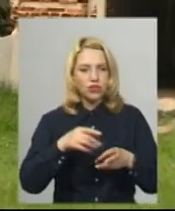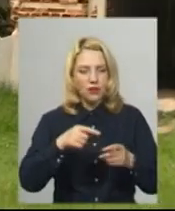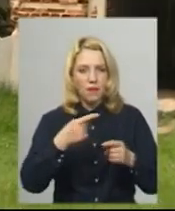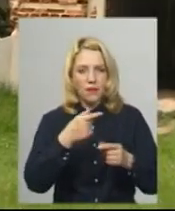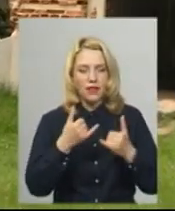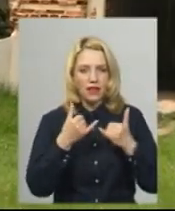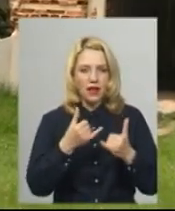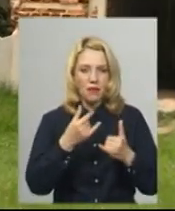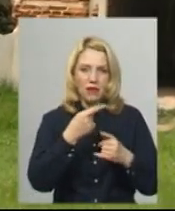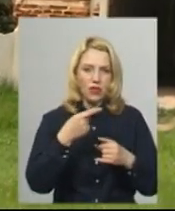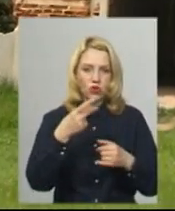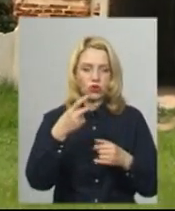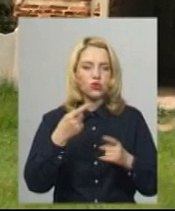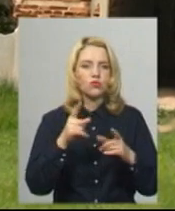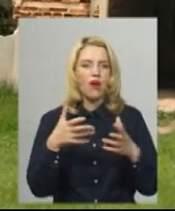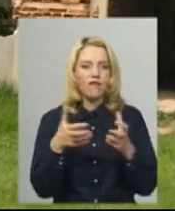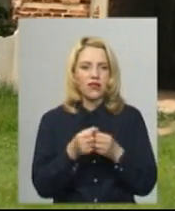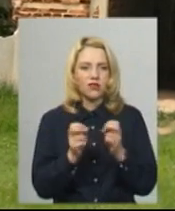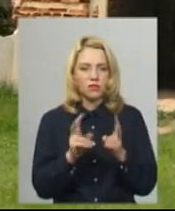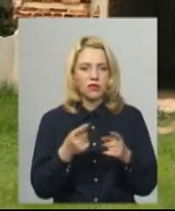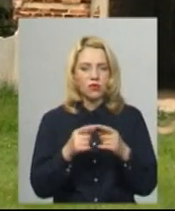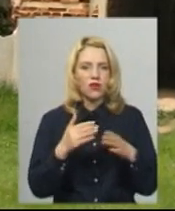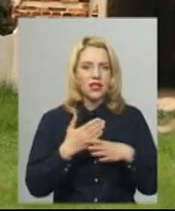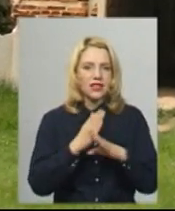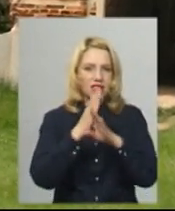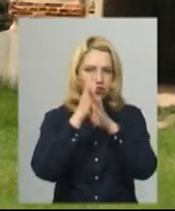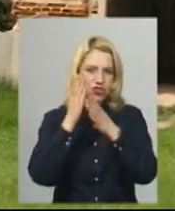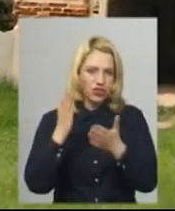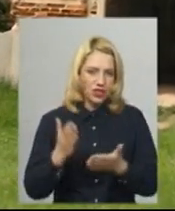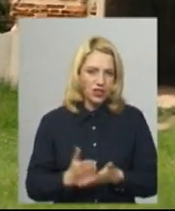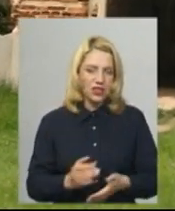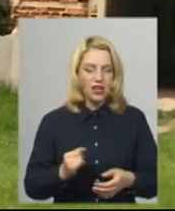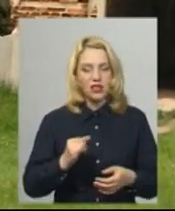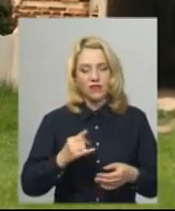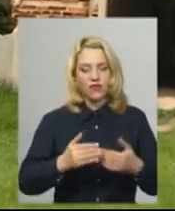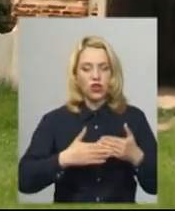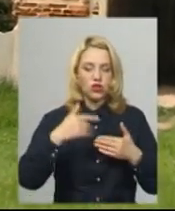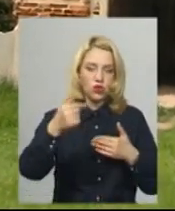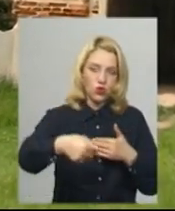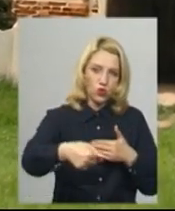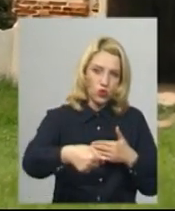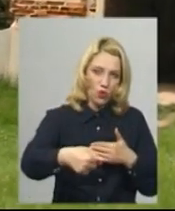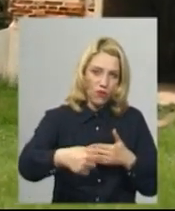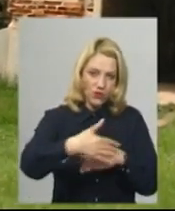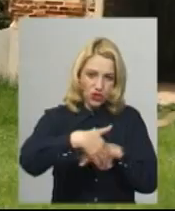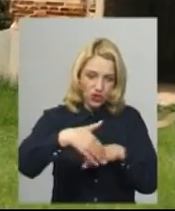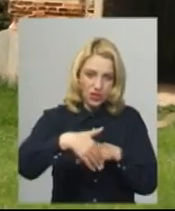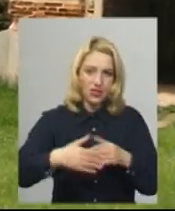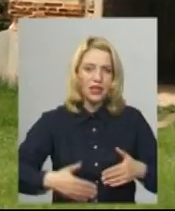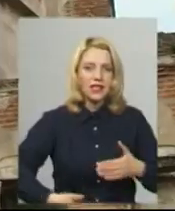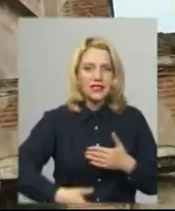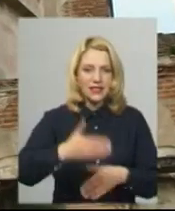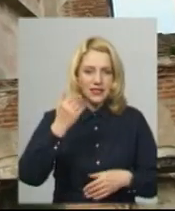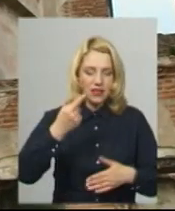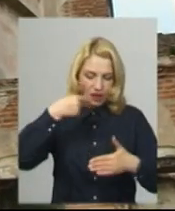поверху. Чому він є аварійно-небезпечним? Тому що є тріщини як в капітальних зовнішніх стінах, так і внутрішніх несучих і ненесучих